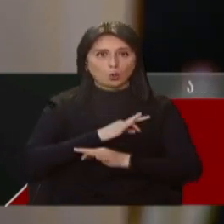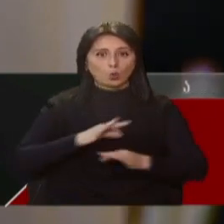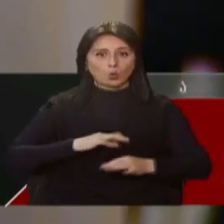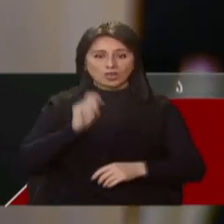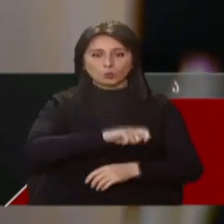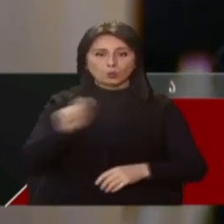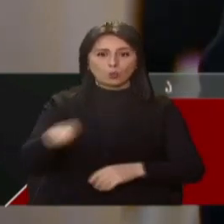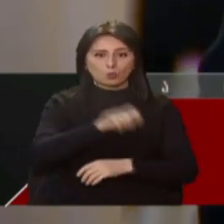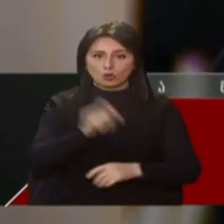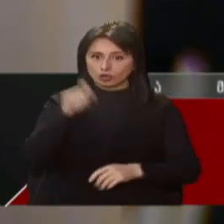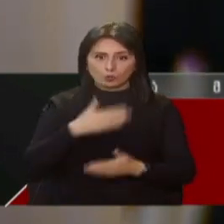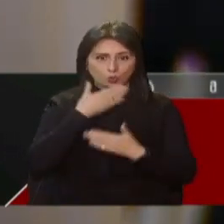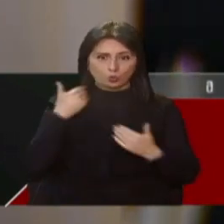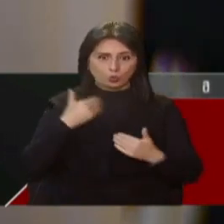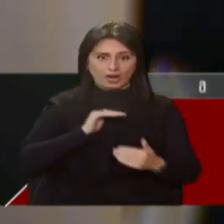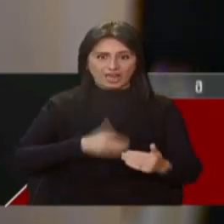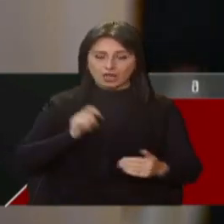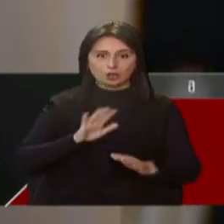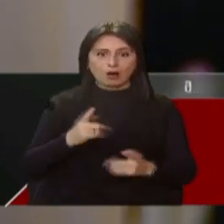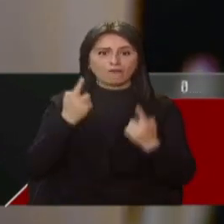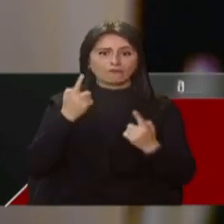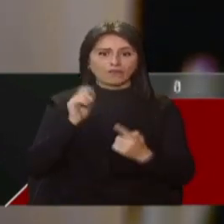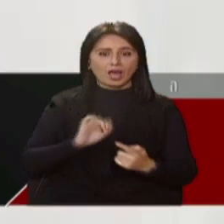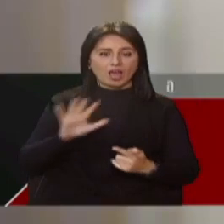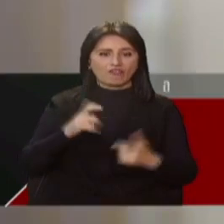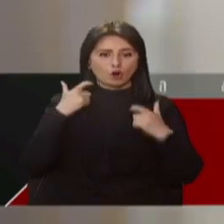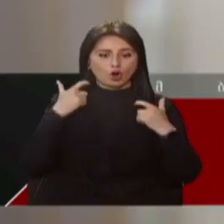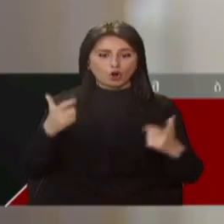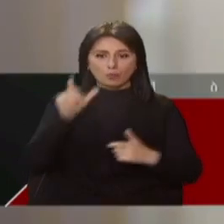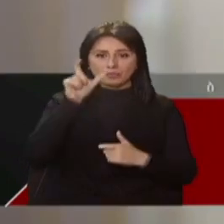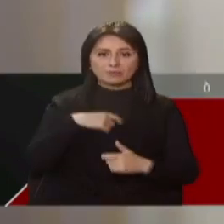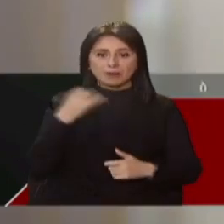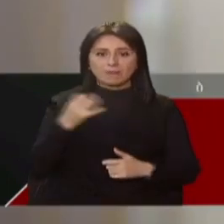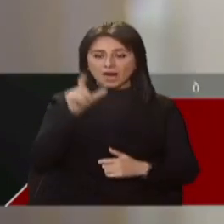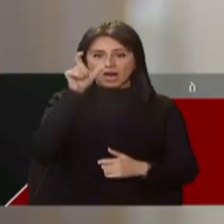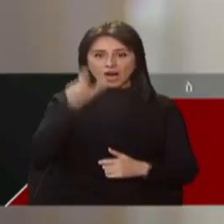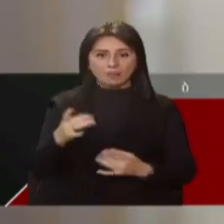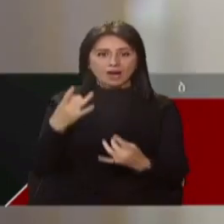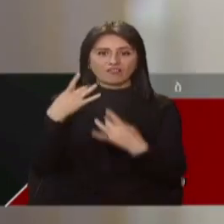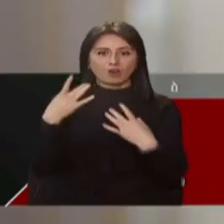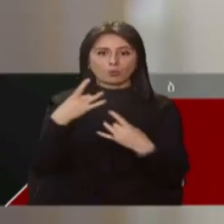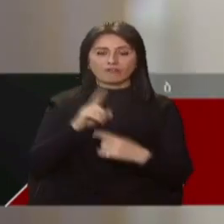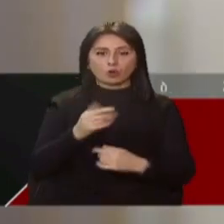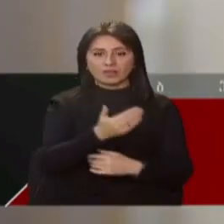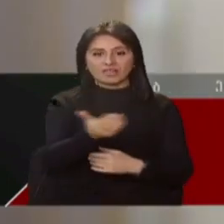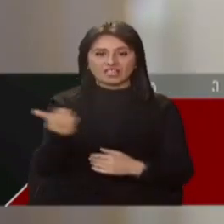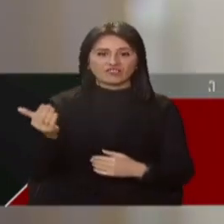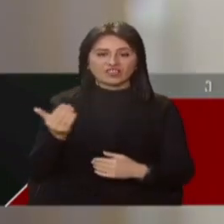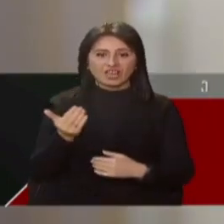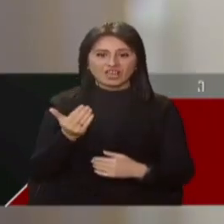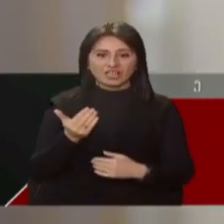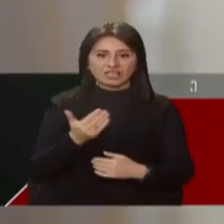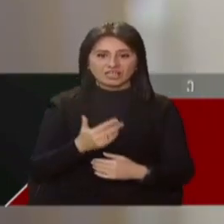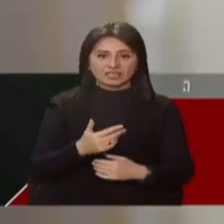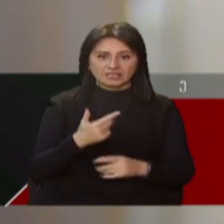mțemsi, ceamosul, sacartoși, chiarzo vizitit. Să dăm Eurocomisaria. Vă mai interesează, să dăm ianuarie, Ubneba, Romtkveni.